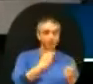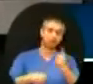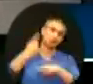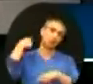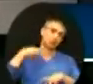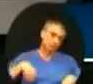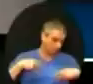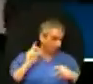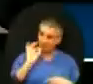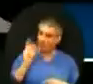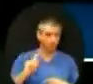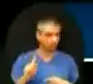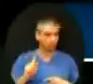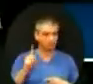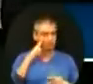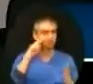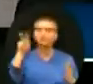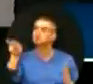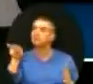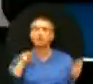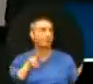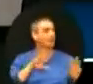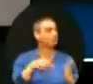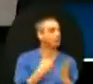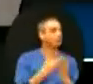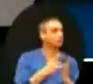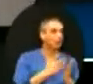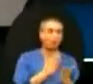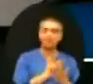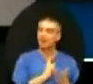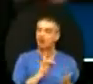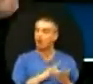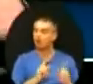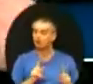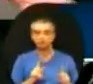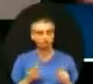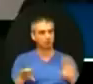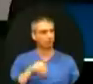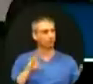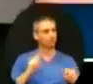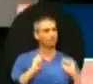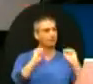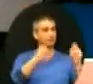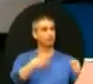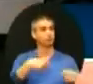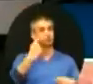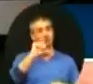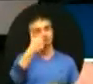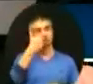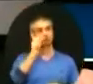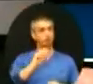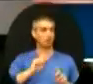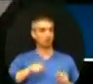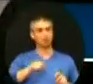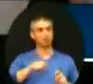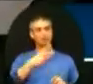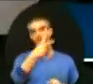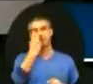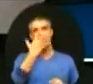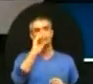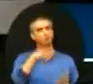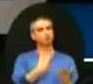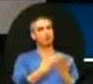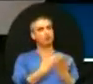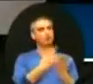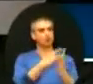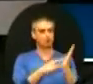קודמות, גם לא שלהם. הם מסתכלים איזה הצעות חוק, מי כבר לא נמצא פה, והם מגישים ביום הראשון של המושב 250